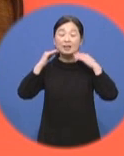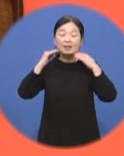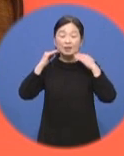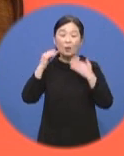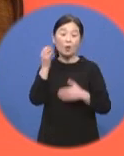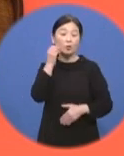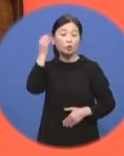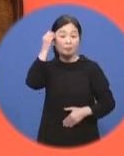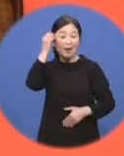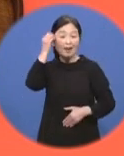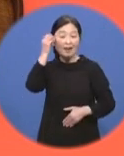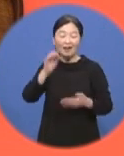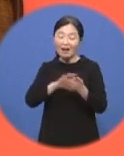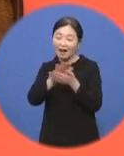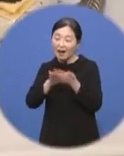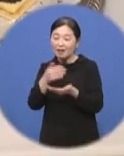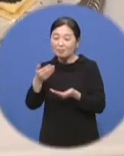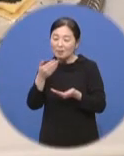です。